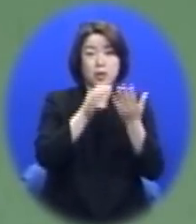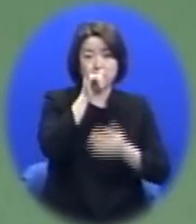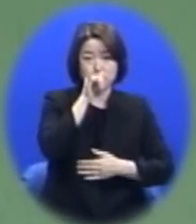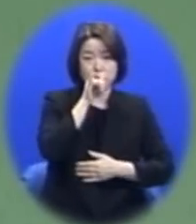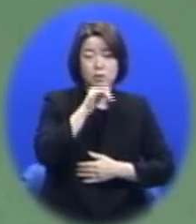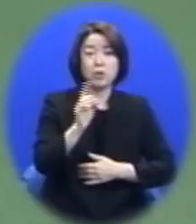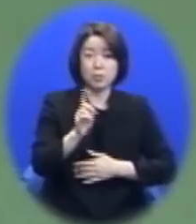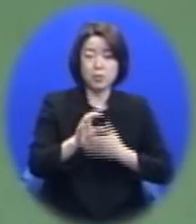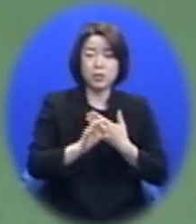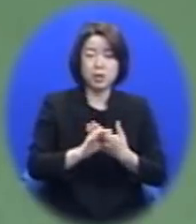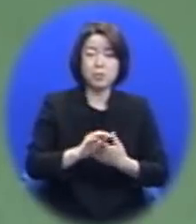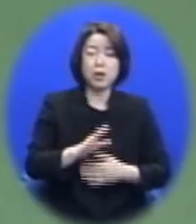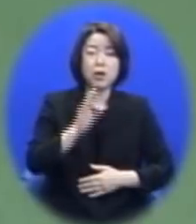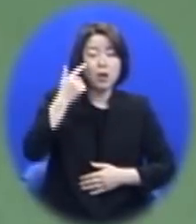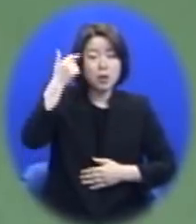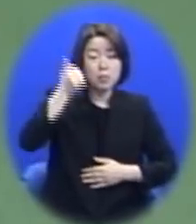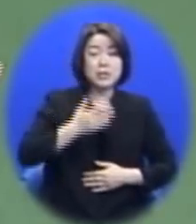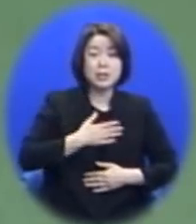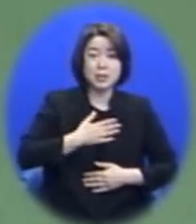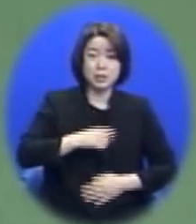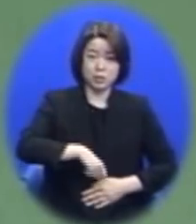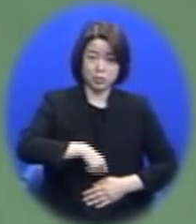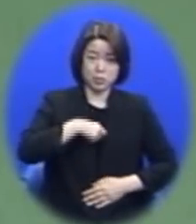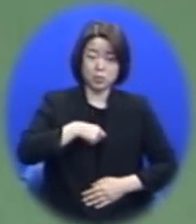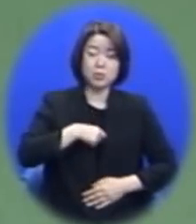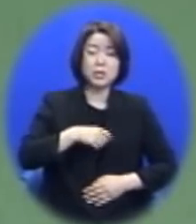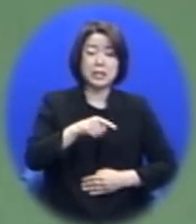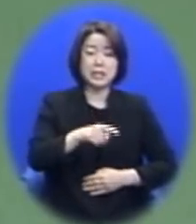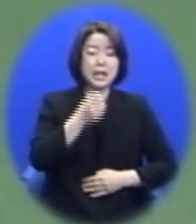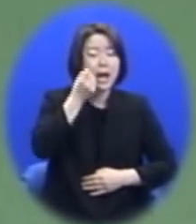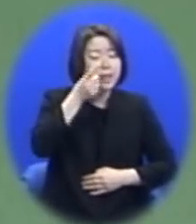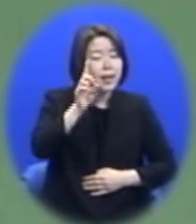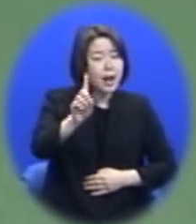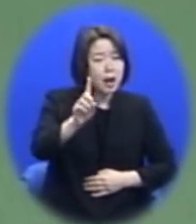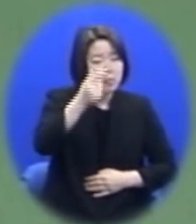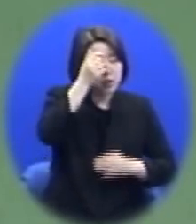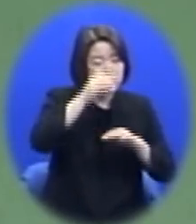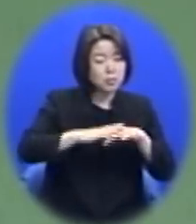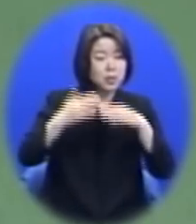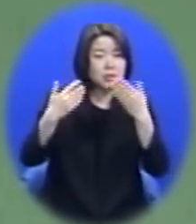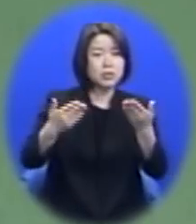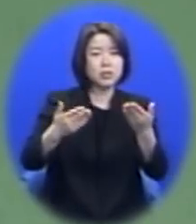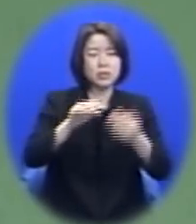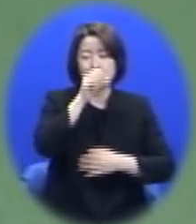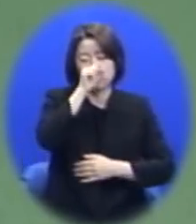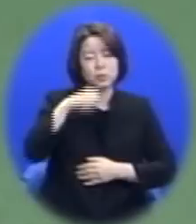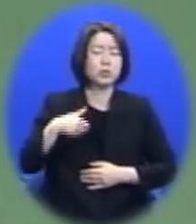목사님, 저는 솔직히 이렇게 매월 드리는 예배가 좋은 줄 몰랐습니다.